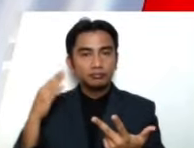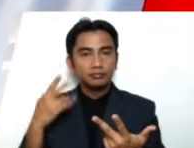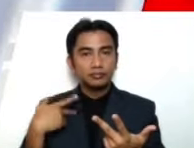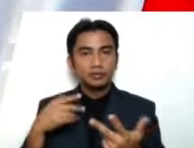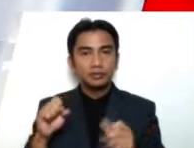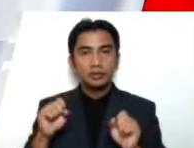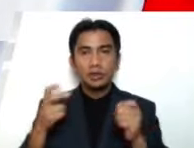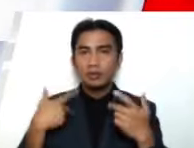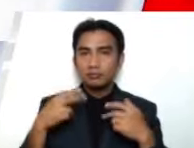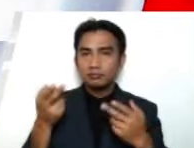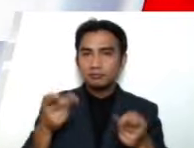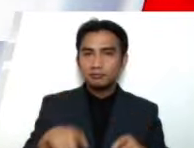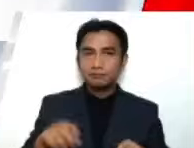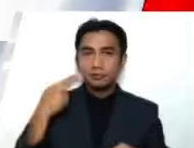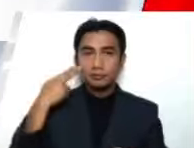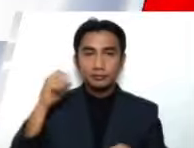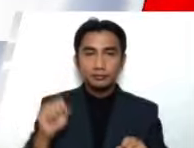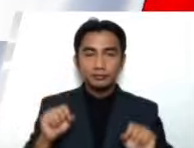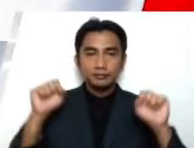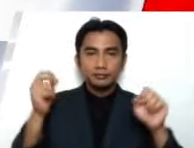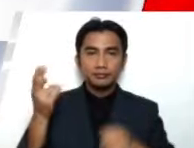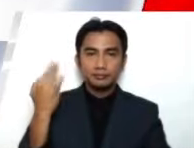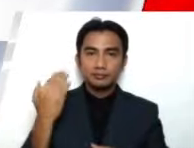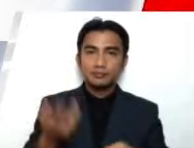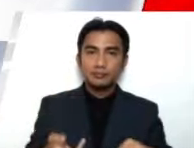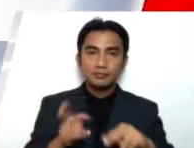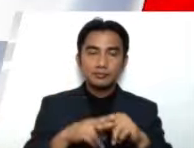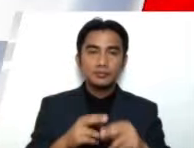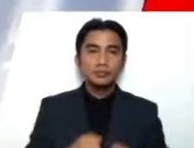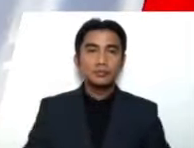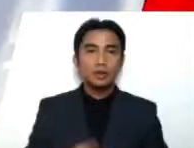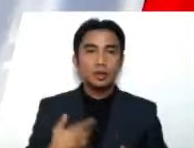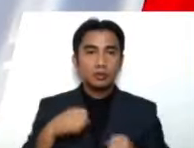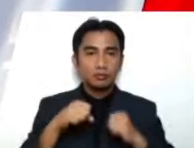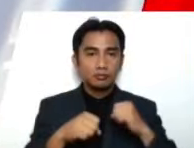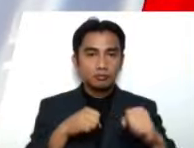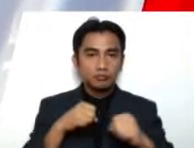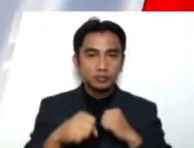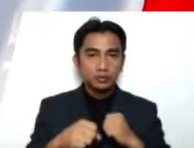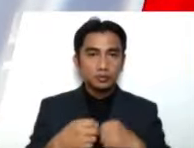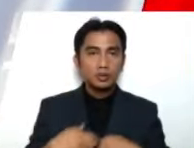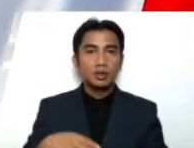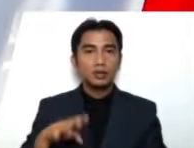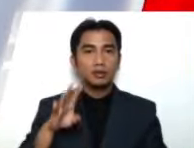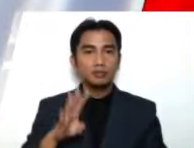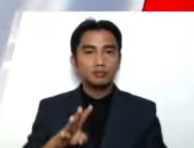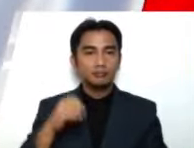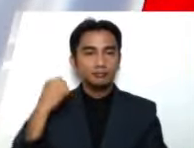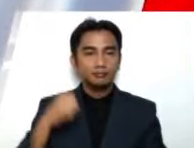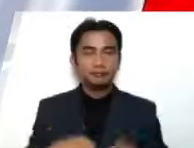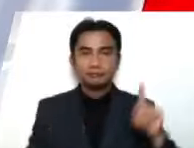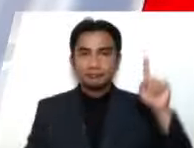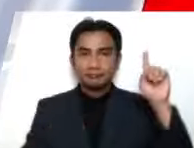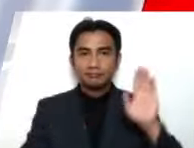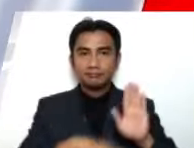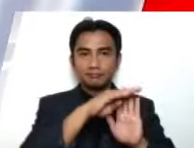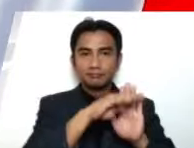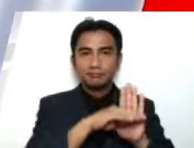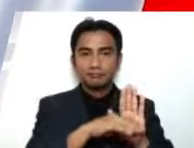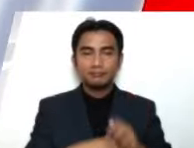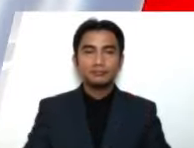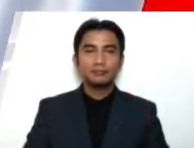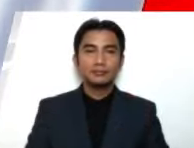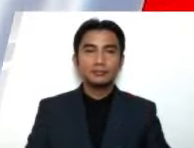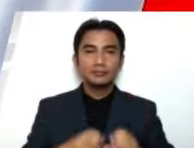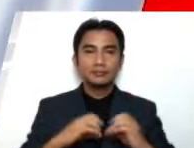Olympics pinakamaraming ambag mula sa boxing apat na silver at anim na bronze Mariz Umali nagbabalita para sa GMA